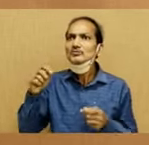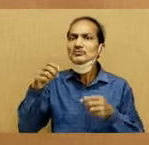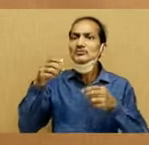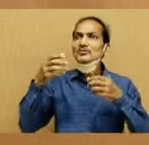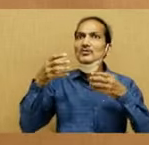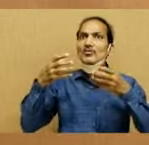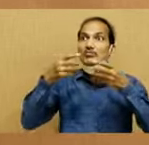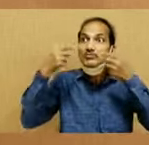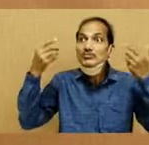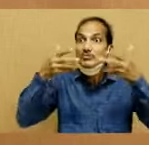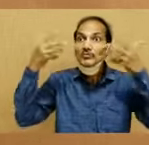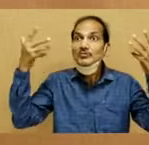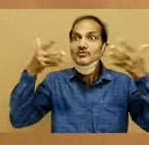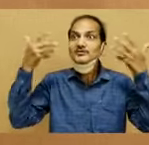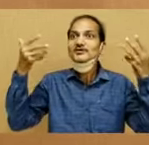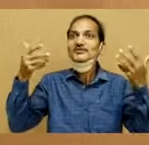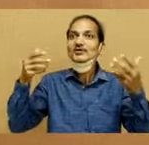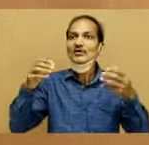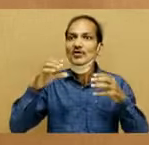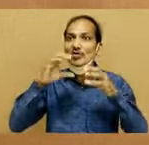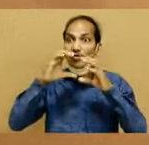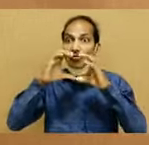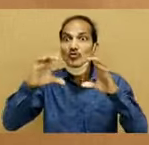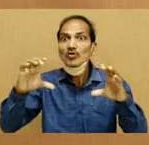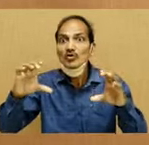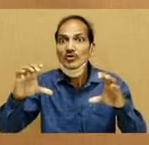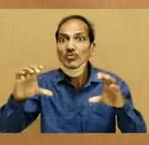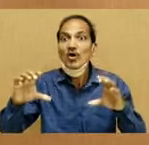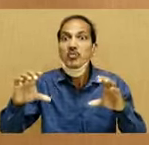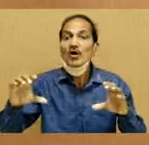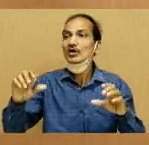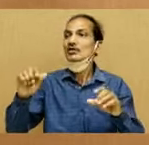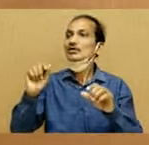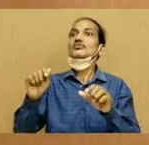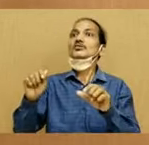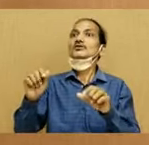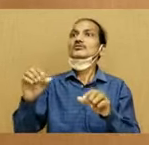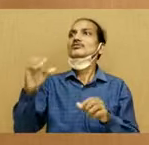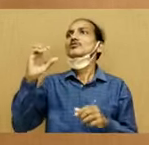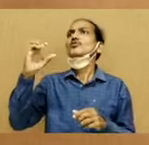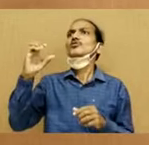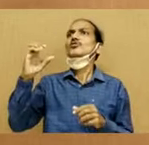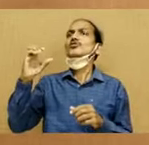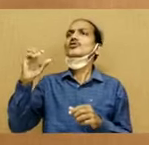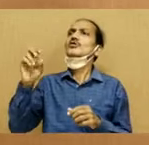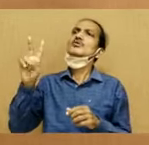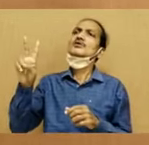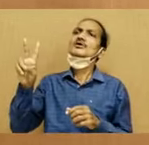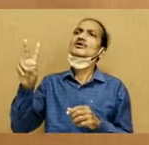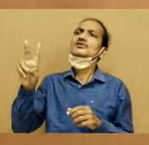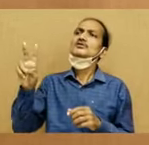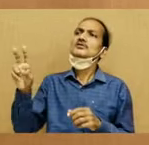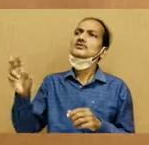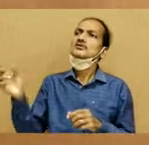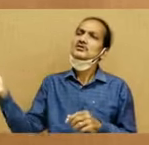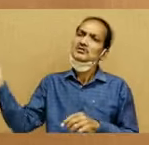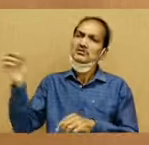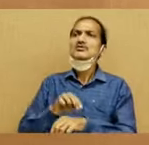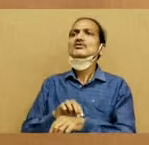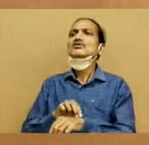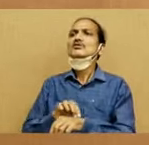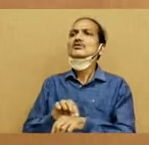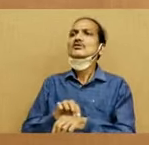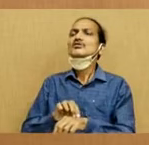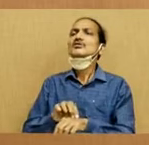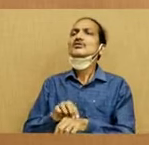ହୋଇପାରେ। ପୋଷା କୁକୁରଙ୍କୁ, କୁକୁର ଏବଂ ବିଲେଇ ବା ଅନ୍ୟ ଯେକୌଣସି ଜୀବଜନ୍ତୁ ଆପଣଙ୍କ ଘରେ ଅଛନ୍ତି, ସେମାନଙ୍କ ଦେହରୁ